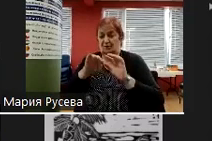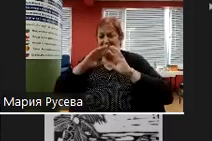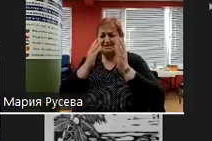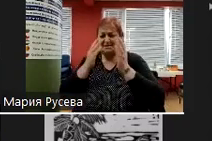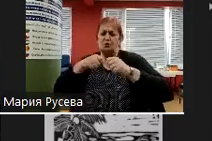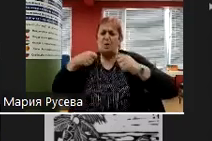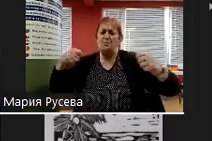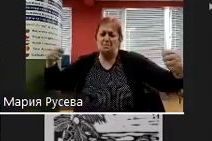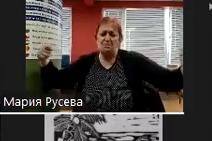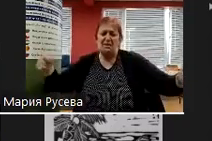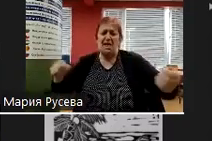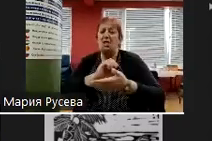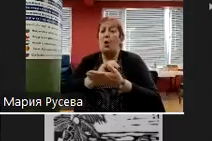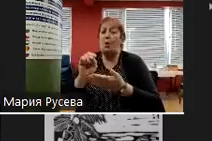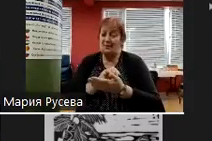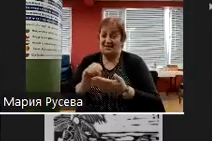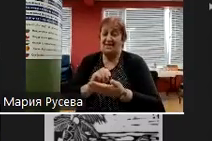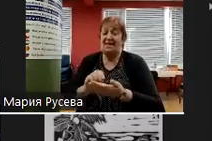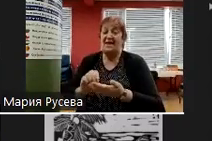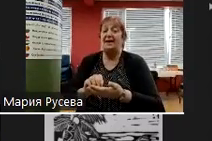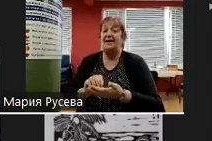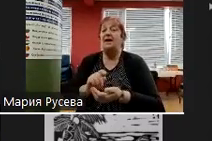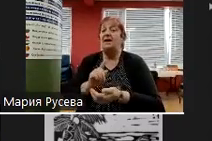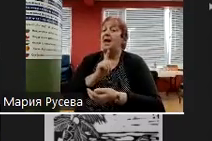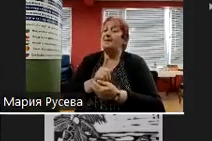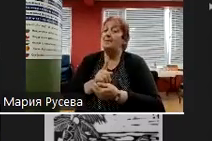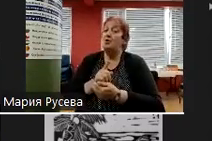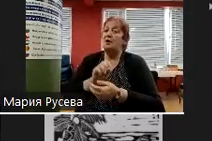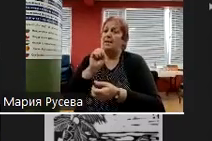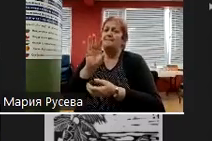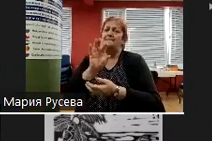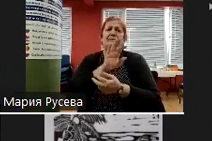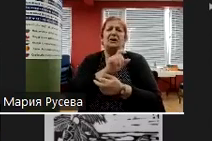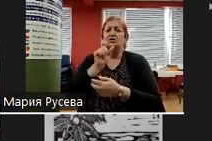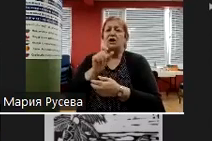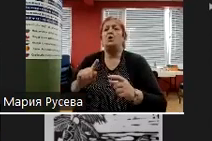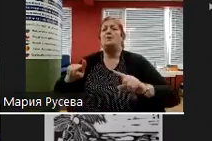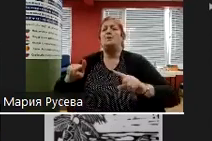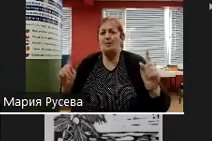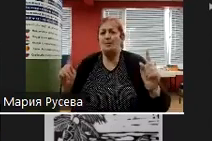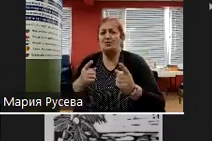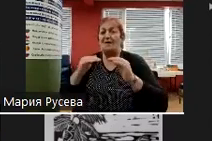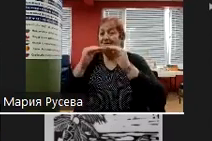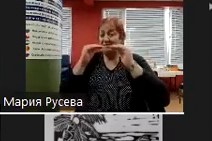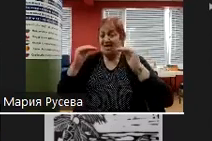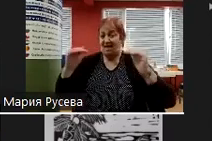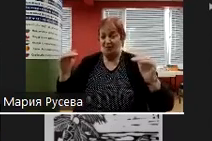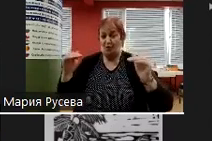дълго питане и може да препратите хората по-бързо в платформа или